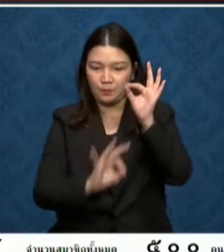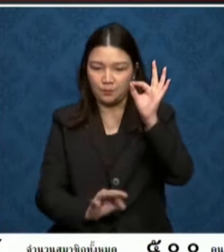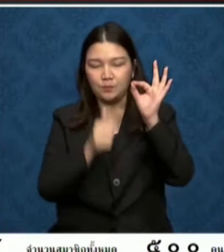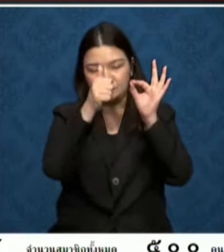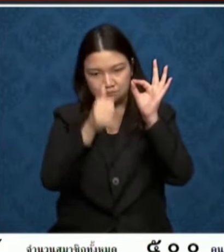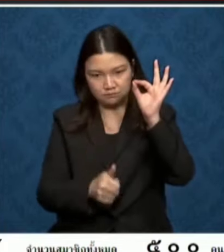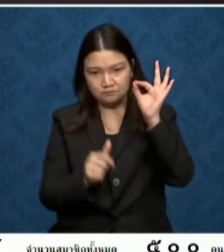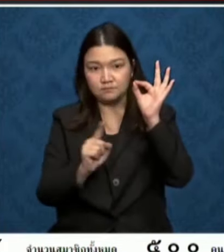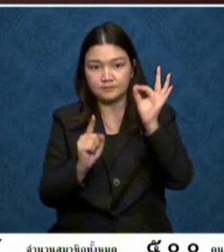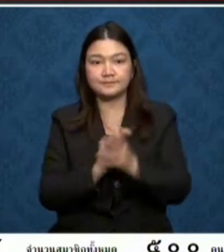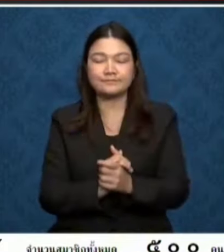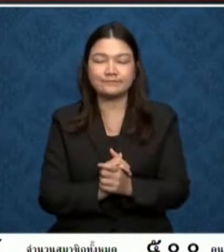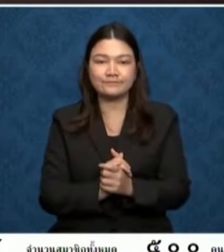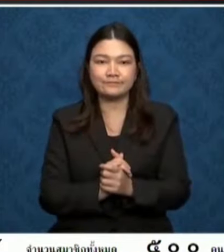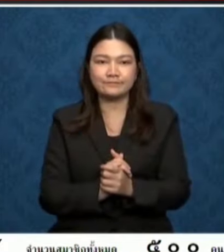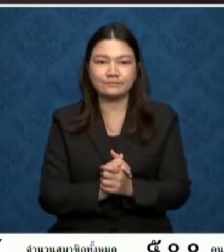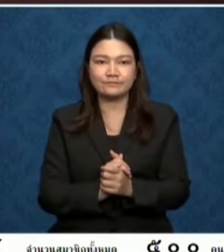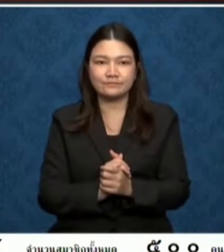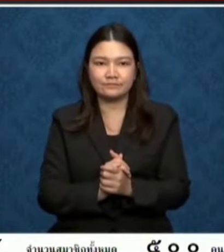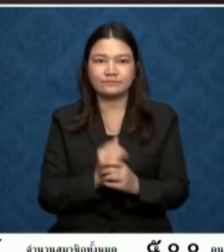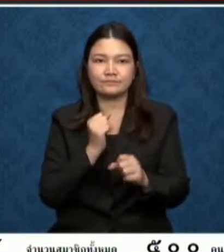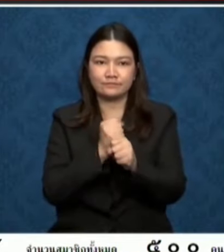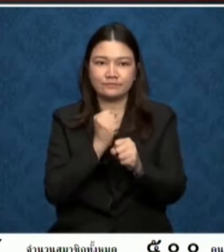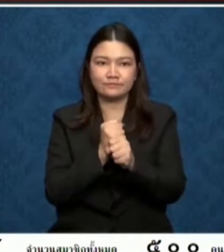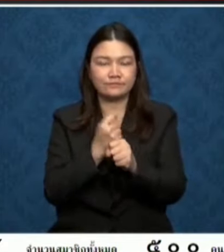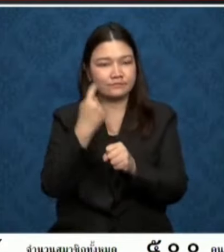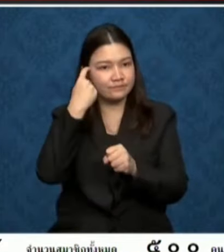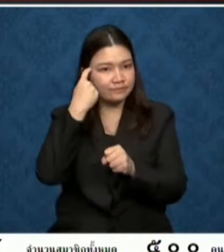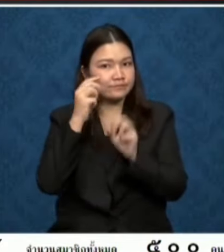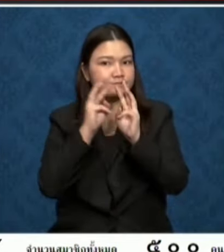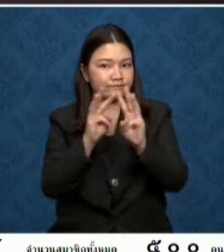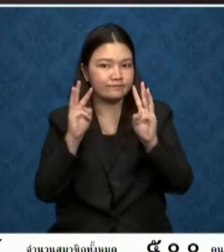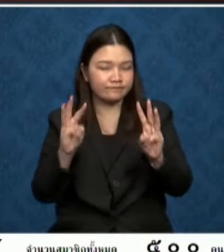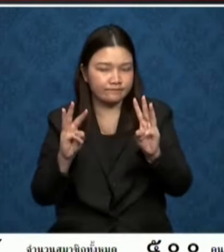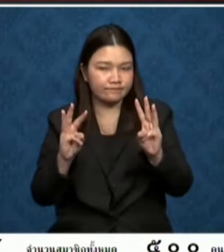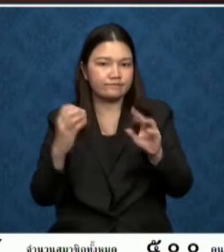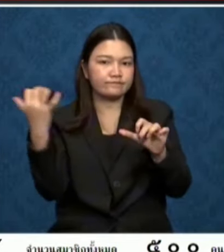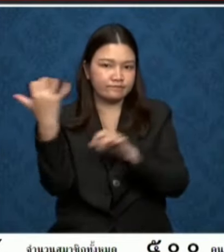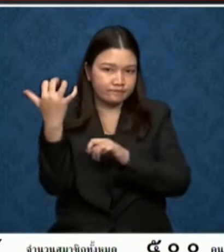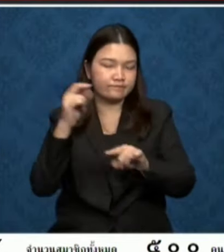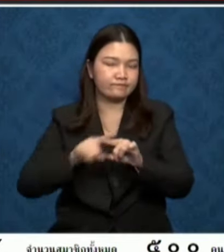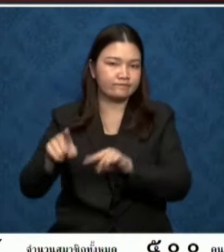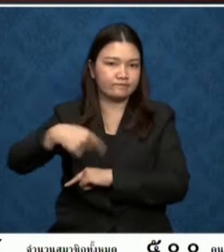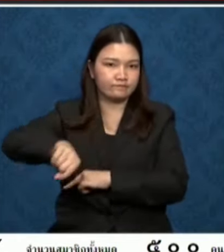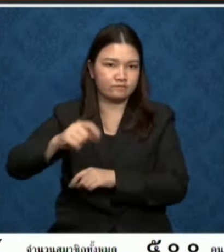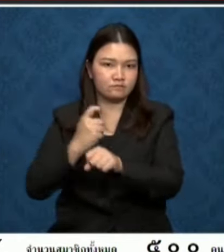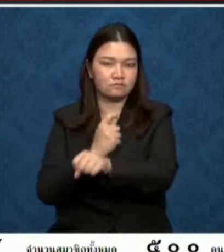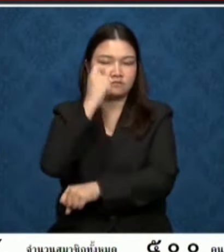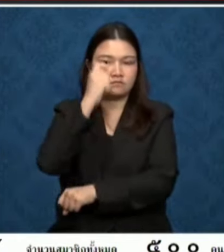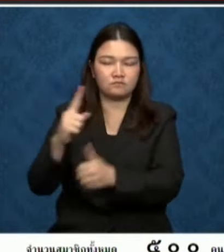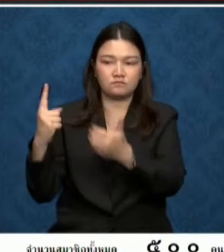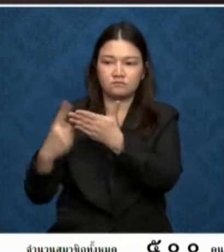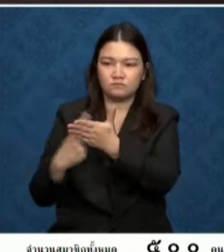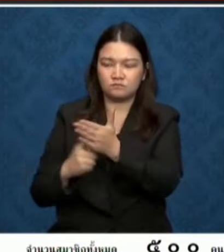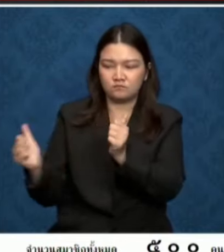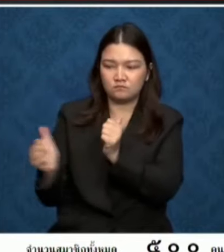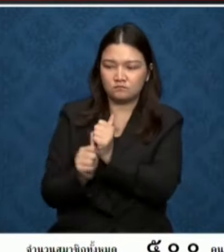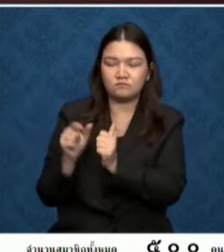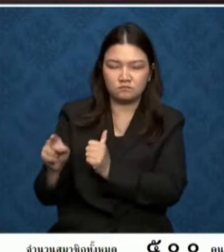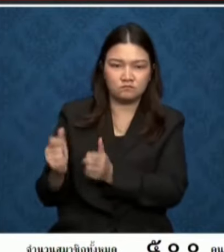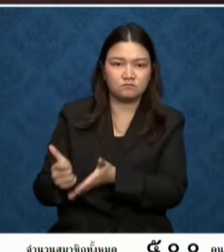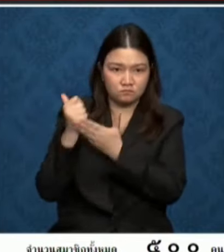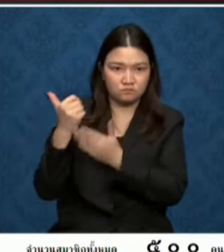ะเป็นการทำซอฟต์แวร์นะคะแต่ว่าลักษณะของการจ้างเนี่ยจะเป็นงบจ้างที่ปรึกษานะคะทำซอฟต์